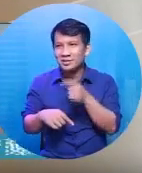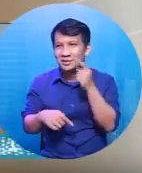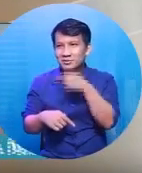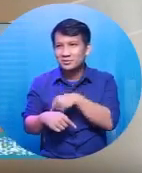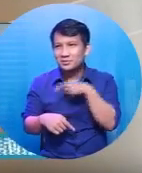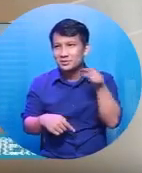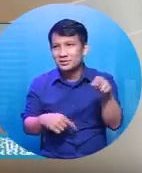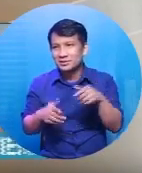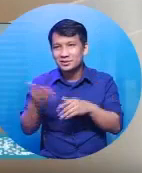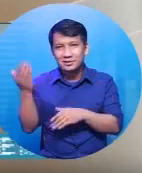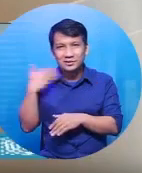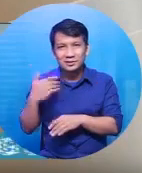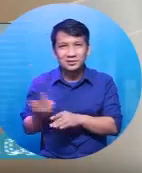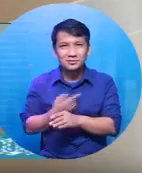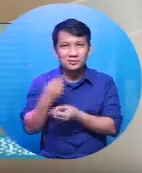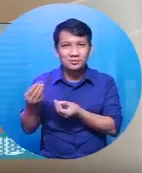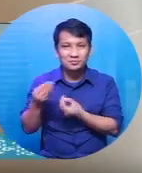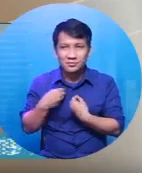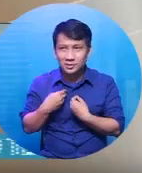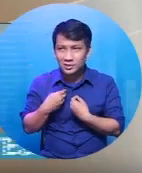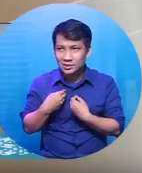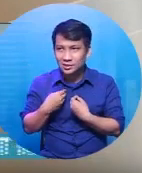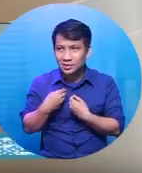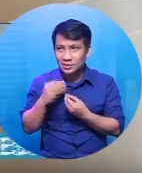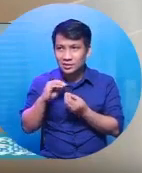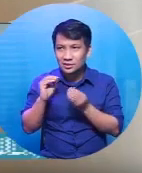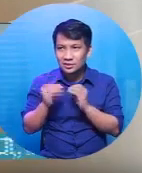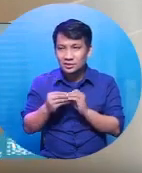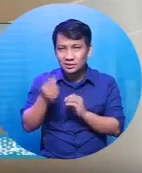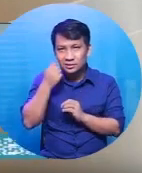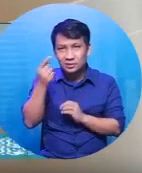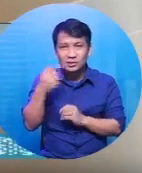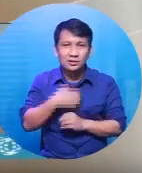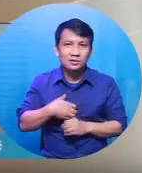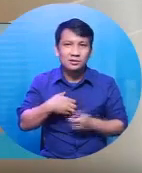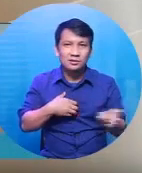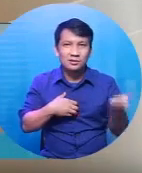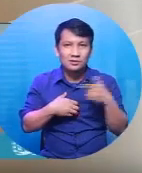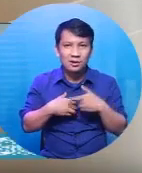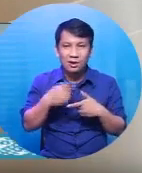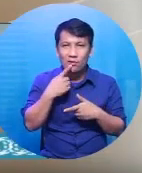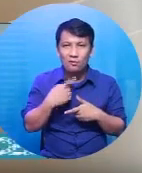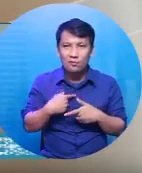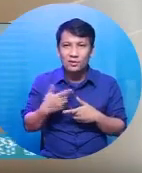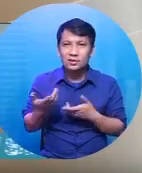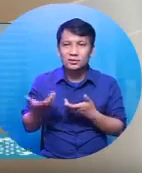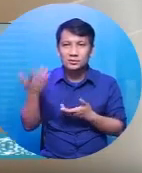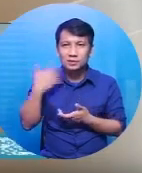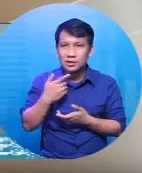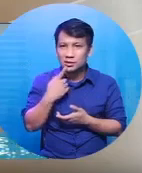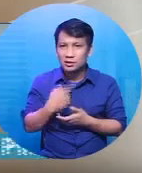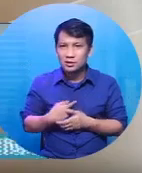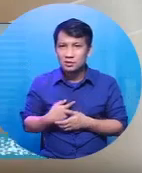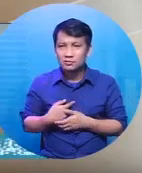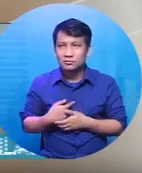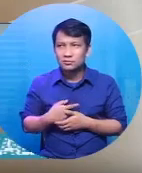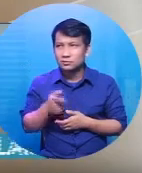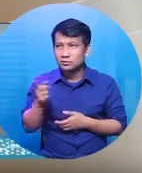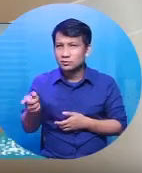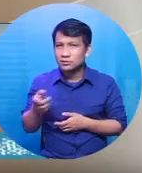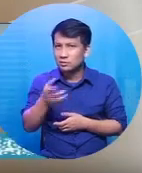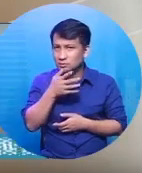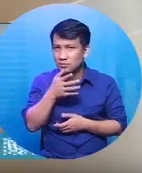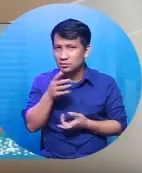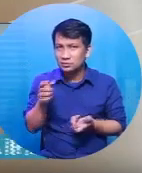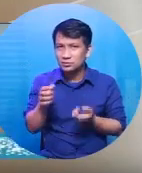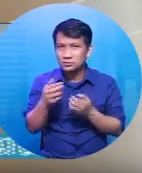sir, nagbigay yan siya ng rooming number sa akin, sir. Doon niya nagsusumbong sa akin. Ang sabi niya sa akin noon, eh, ma, Pinil, gusto niya